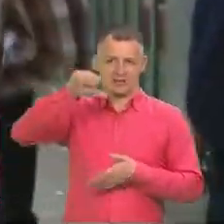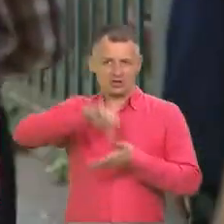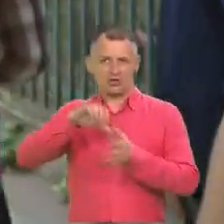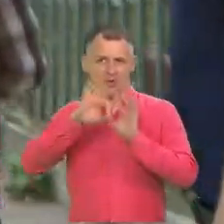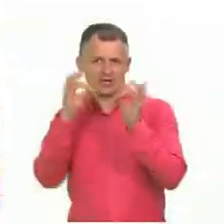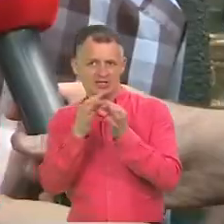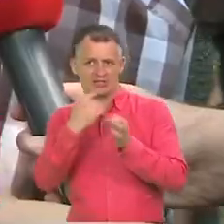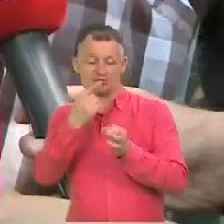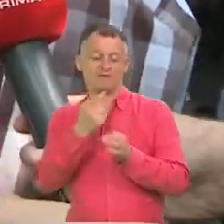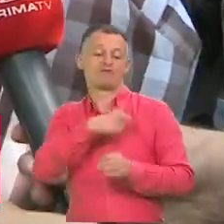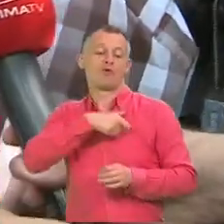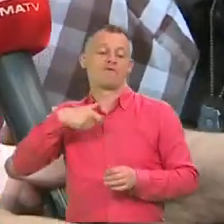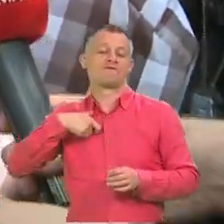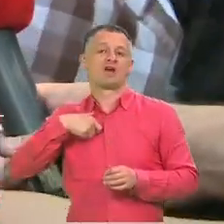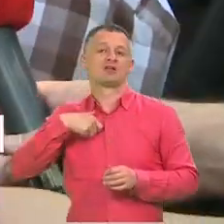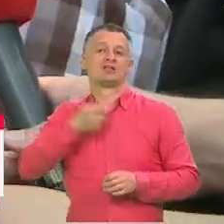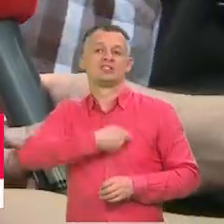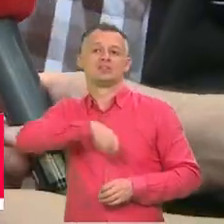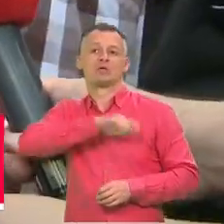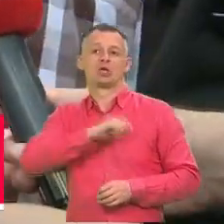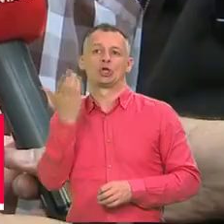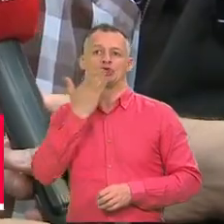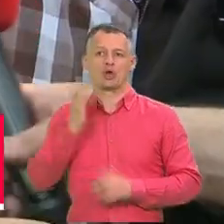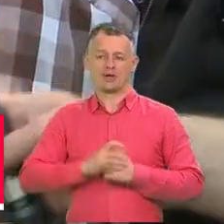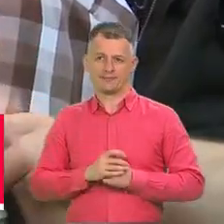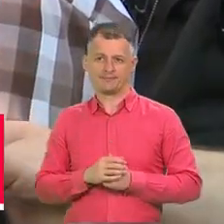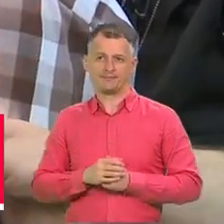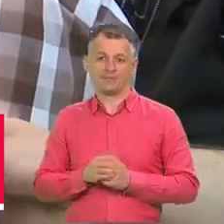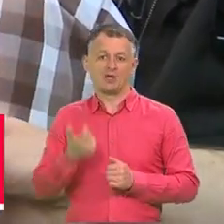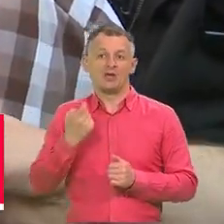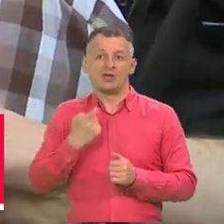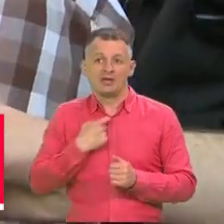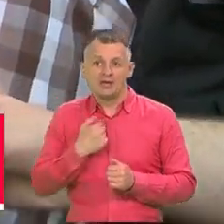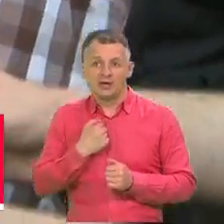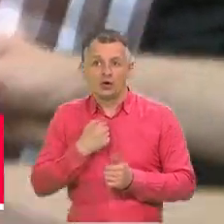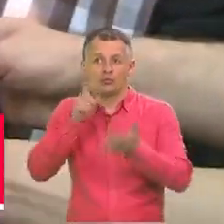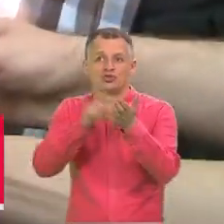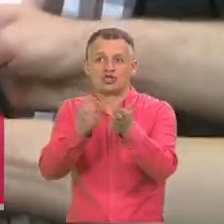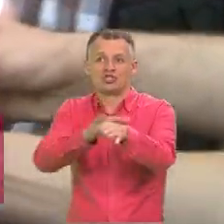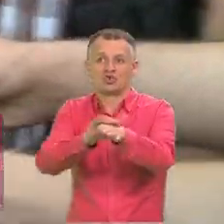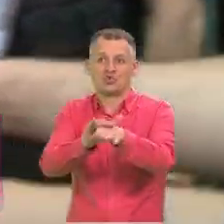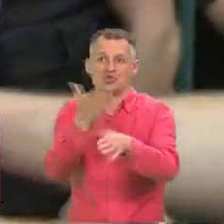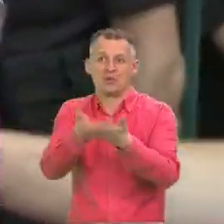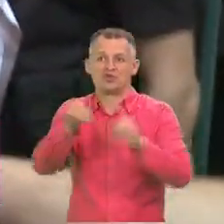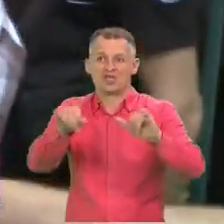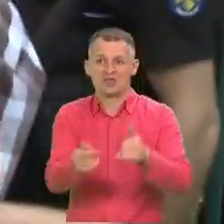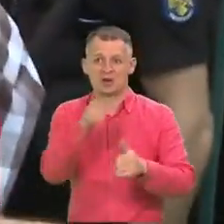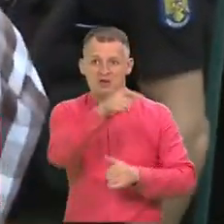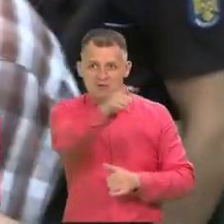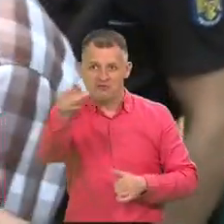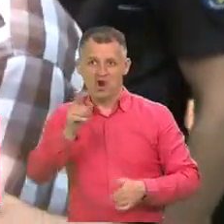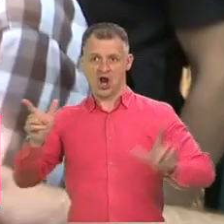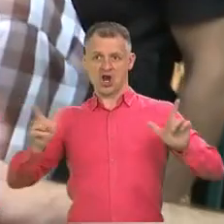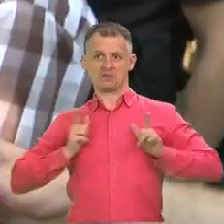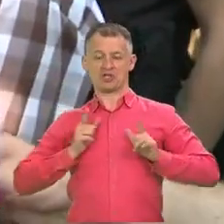inspectoratul școlar. Eu îmi cer scuze de situația asta. Știți bine că...